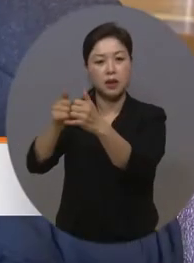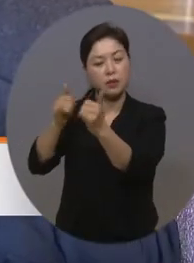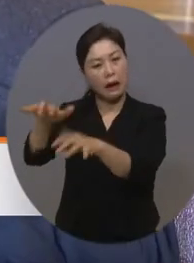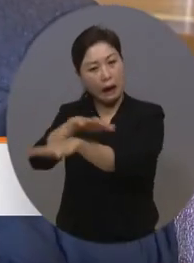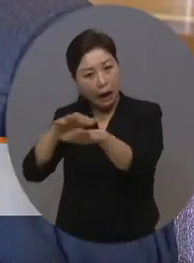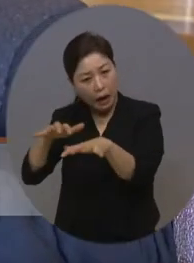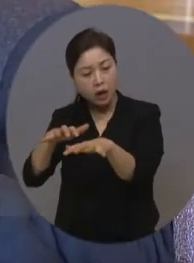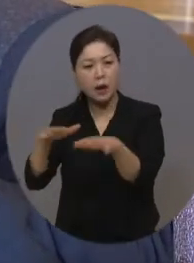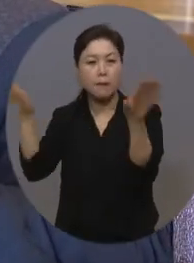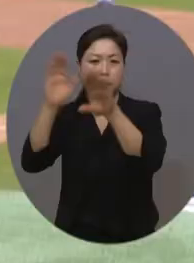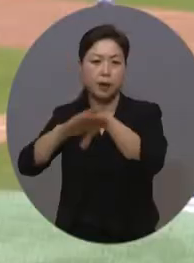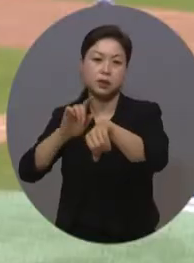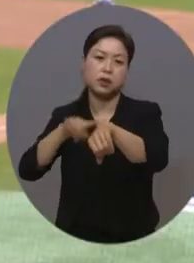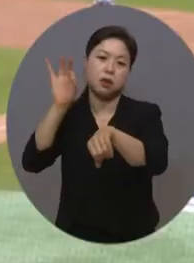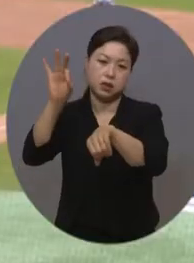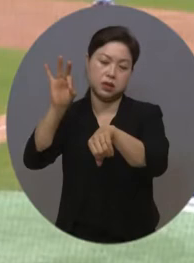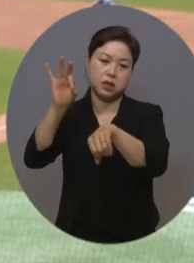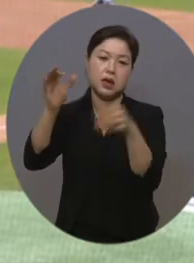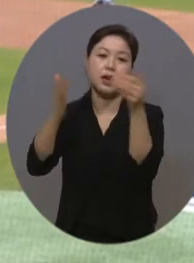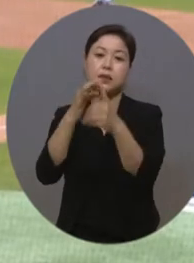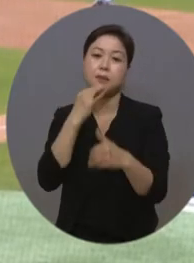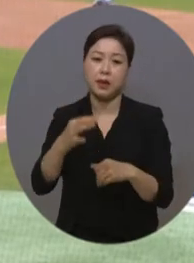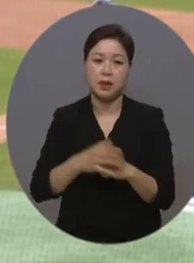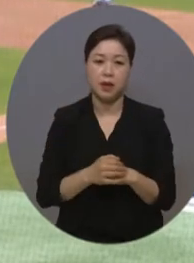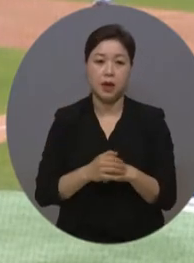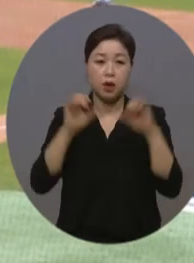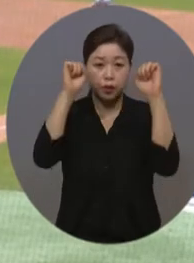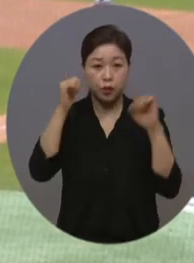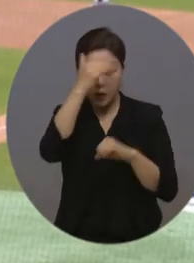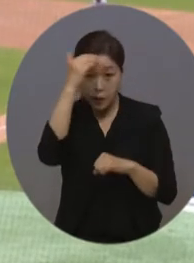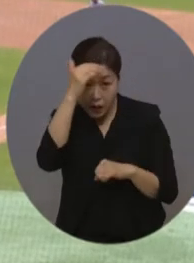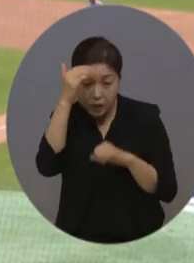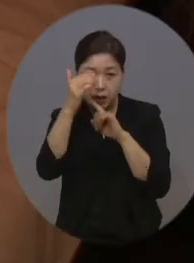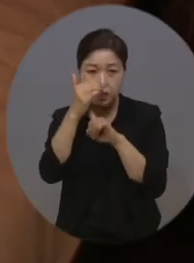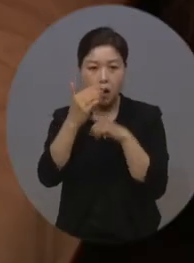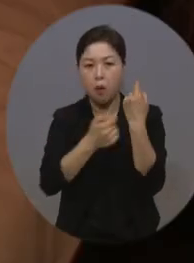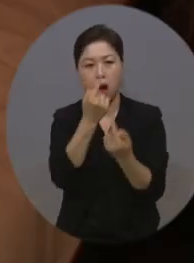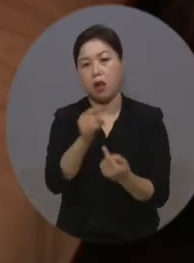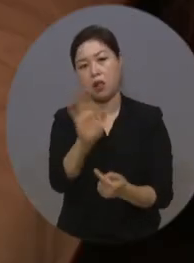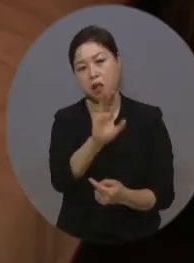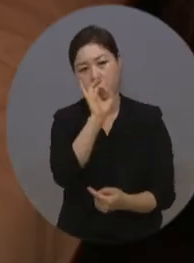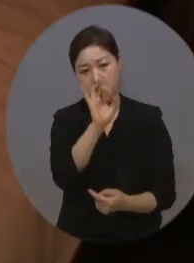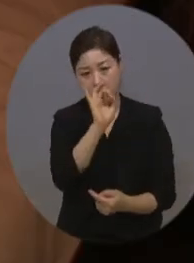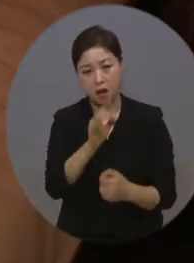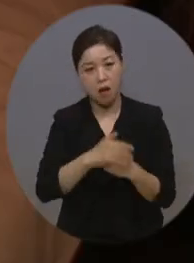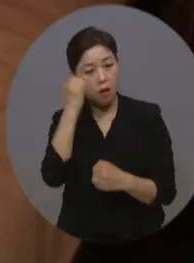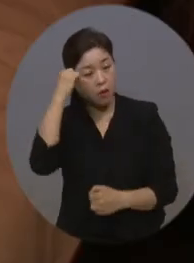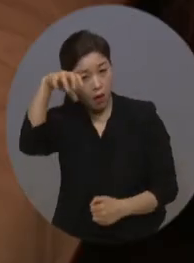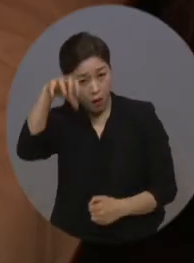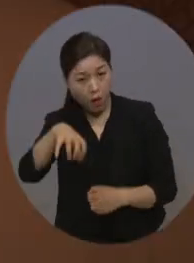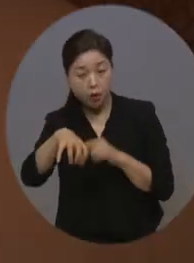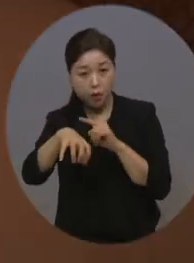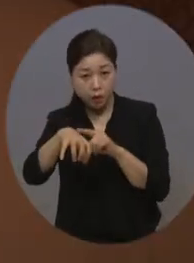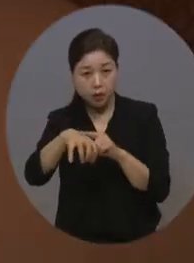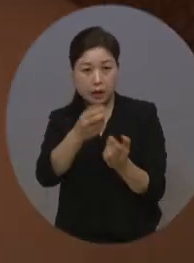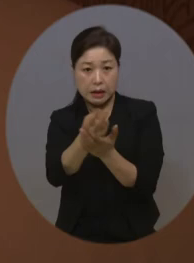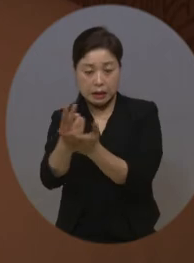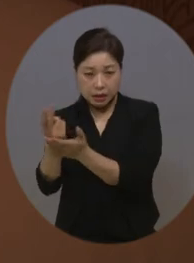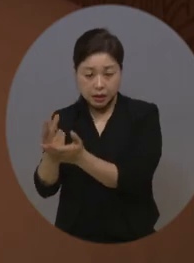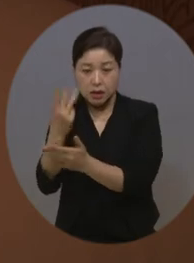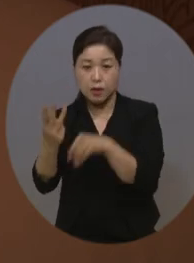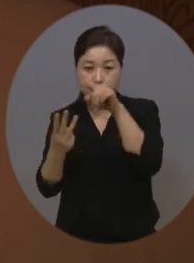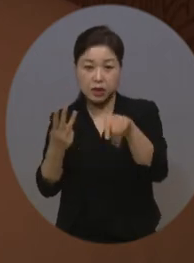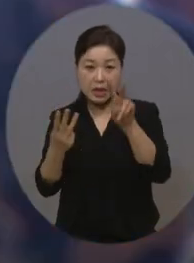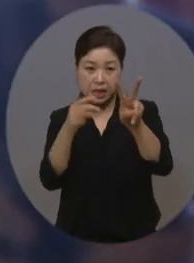수 있습니다 스포츠관람 등은 무관 중 경기로 만 가능하고 쏙 박씨 30정 객실의 3분의 2만 운영